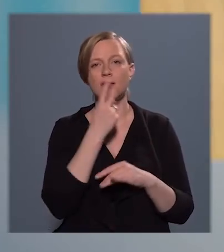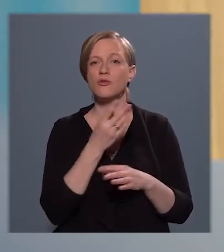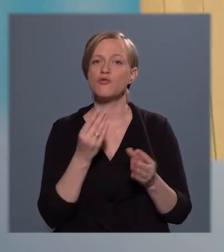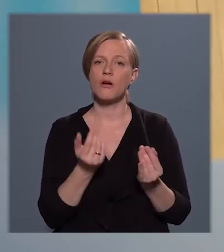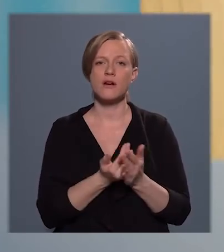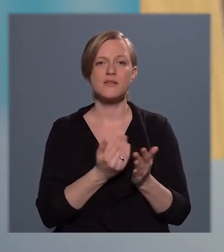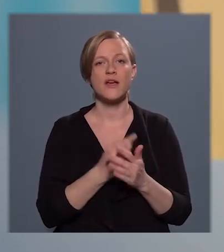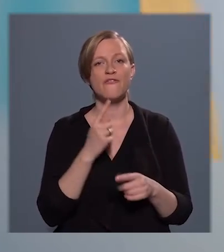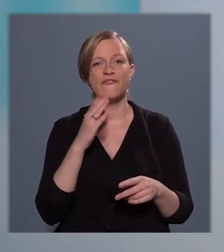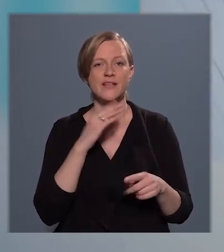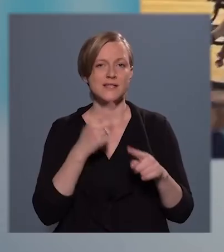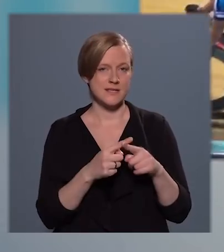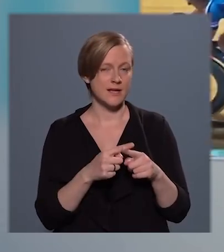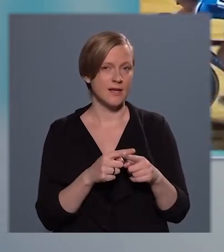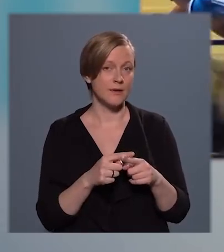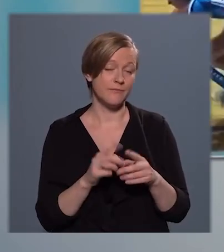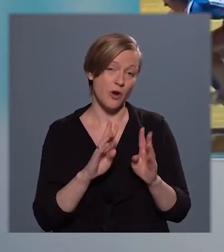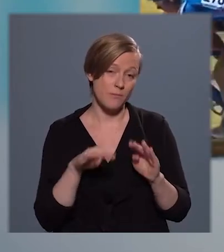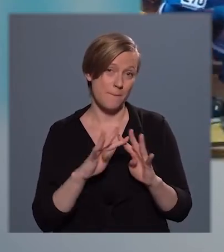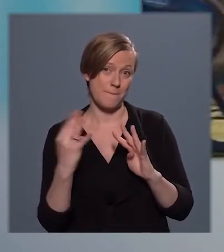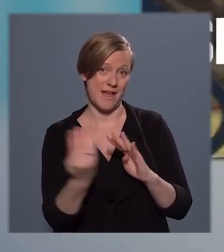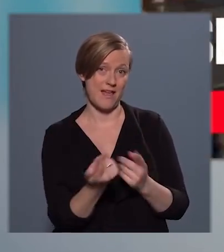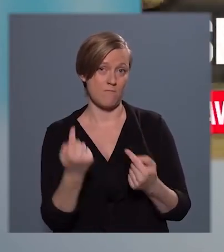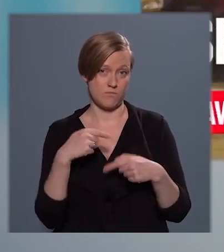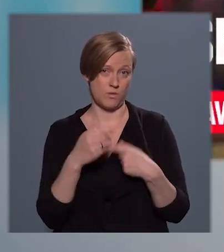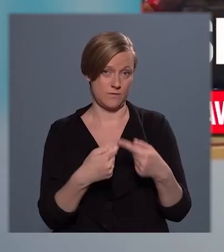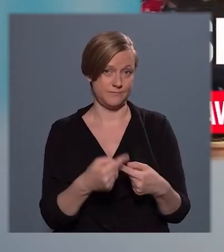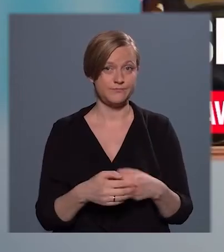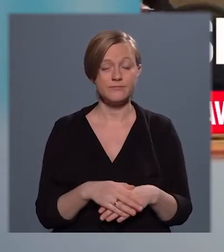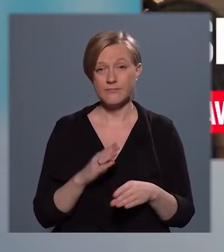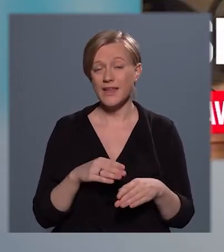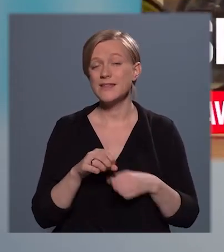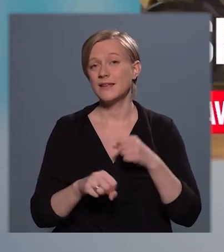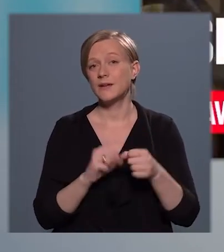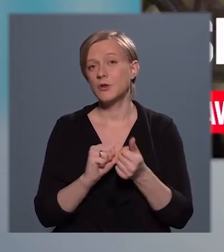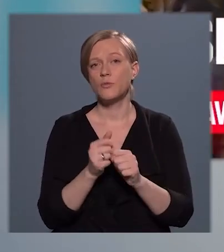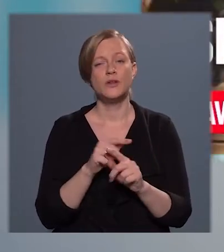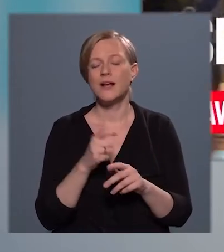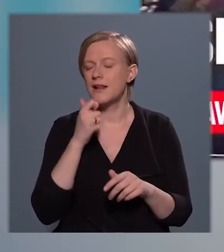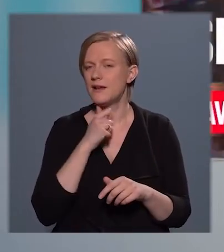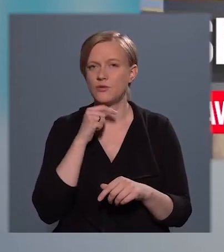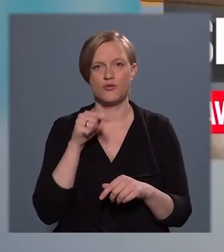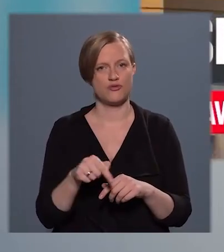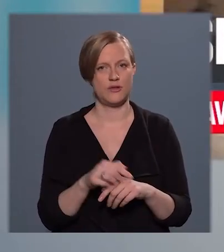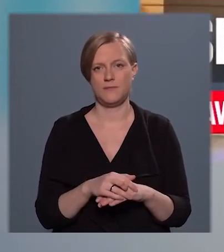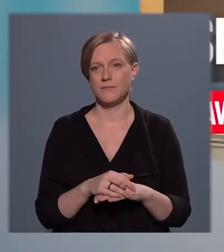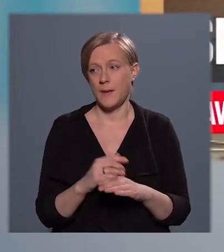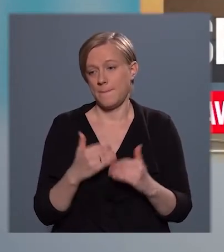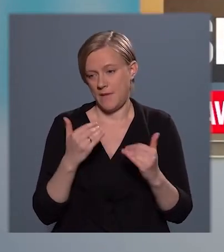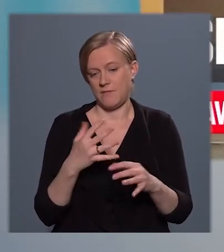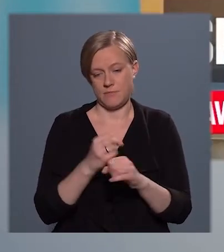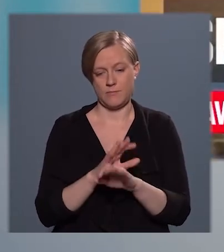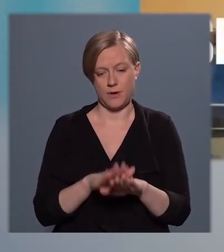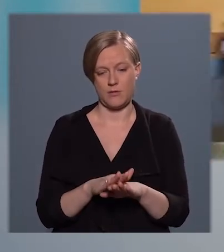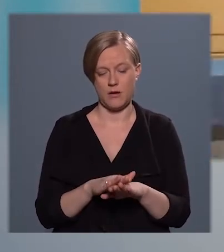fixi bringákat, ez igazából pályakerékpárokból jöttek. Ez a kerékpársportnak a legősibb és máig fennmaradt szakága,